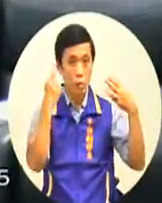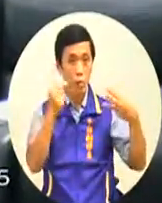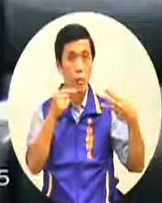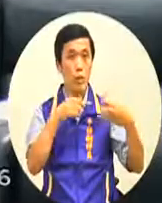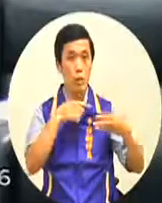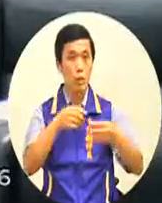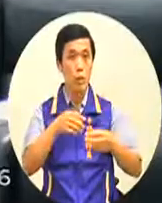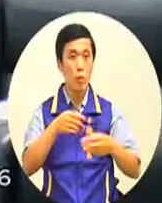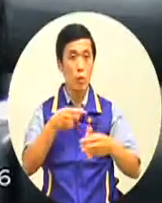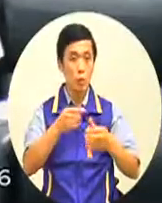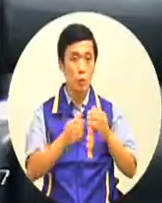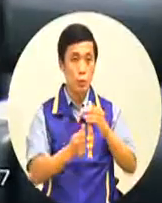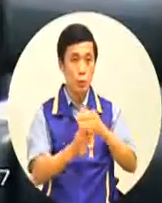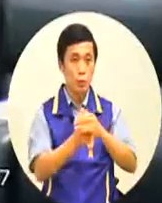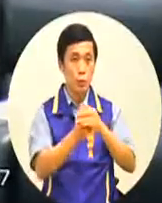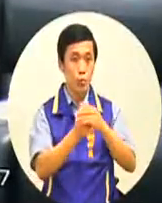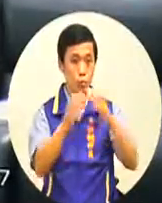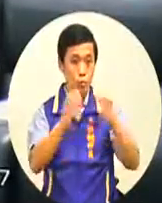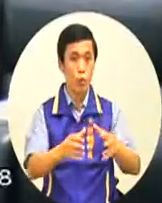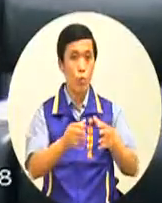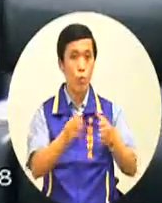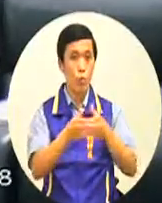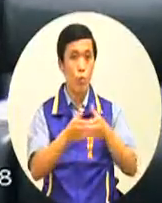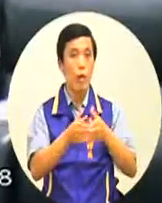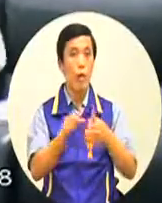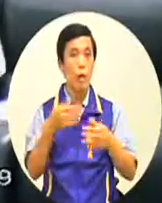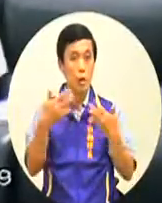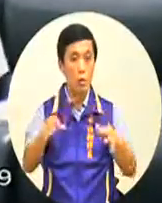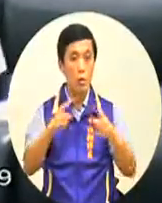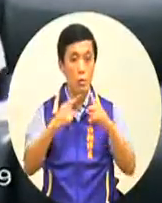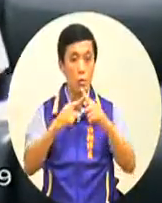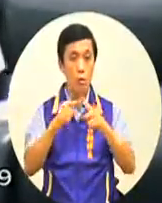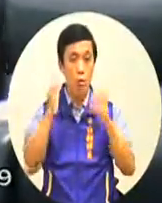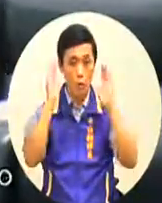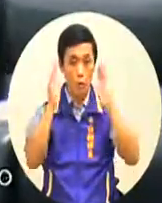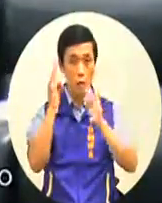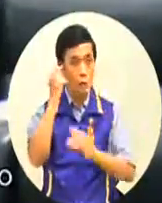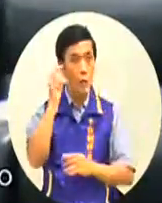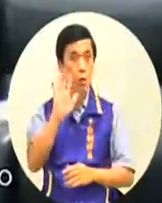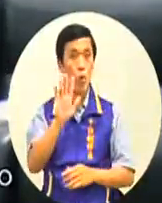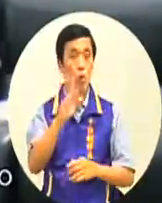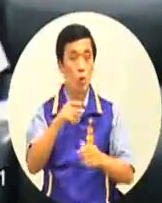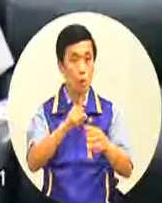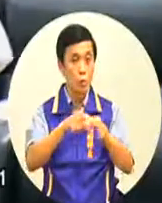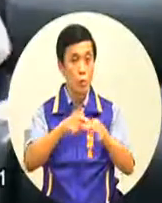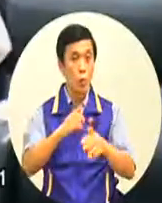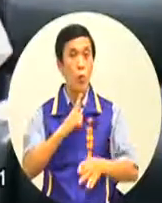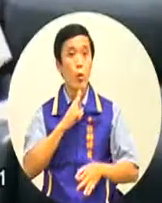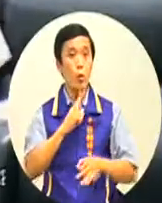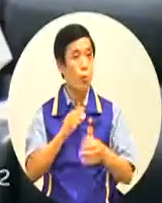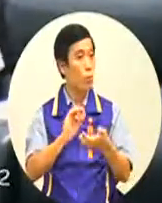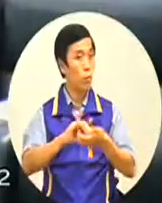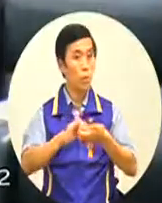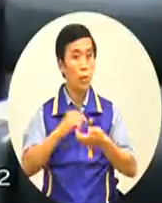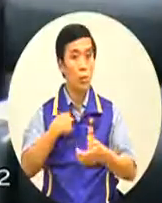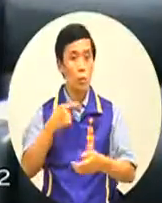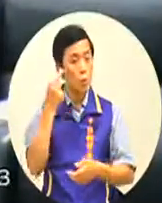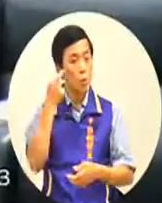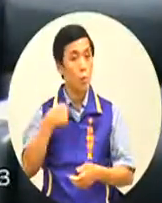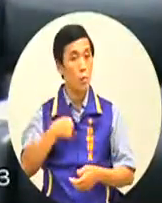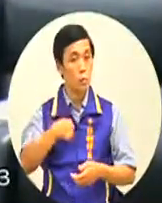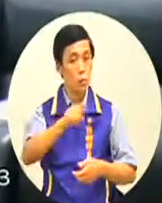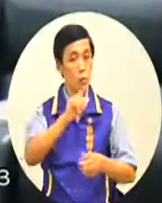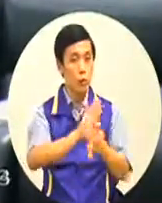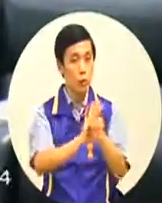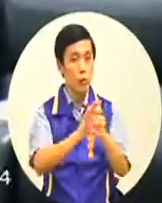一定跟钱有关。哎，很多人有理想，他不一定要赚很多钱，他只是说，哎，我因为这个，我来服务社会，或者我本身有一